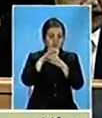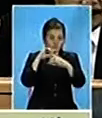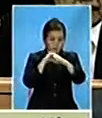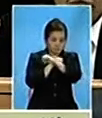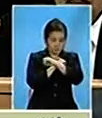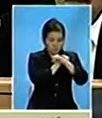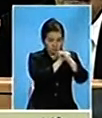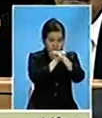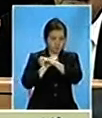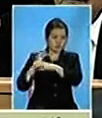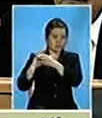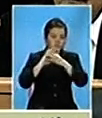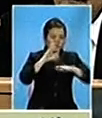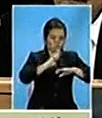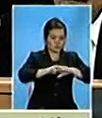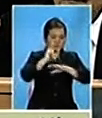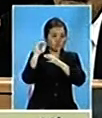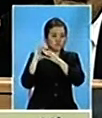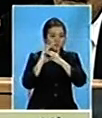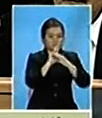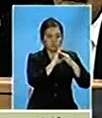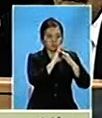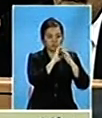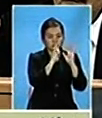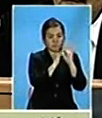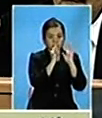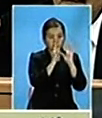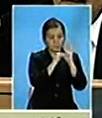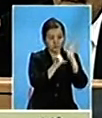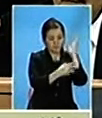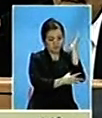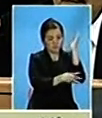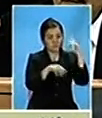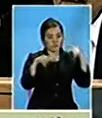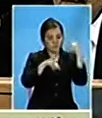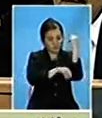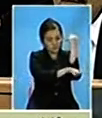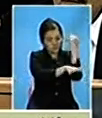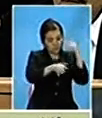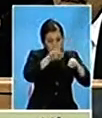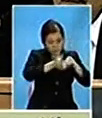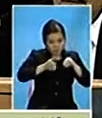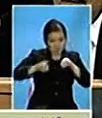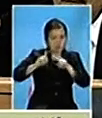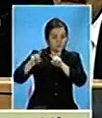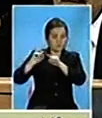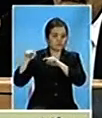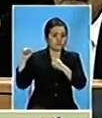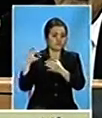ริมภูมิปัญญาการแพทย์แผนไทยพ.ศ. 2542ด้วยนะฮะเพราะมันมีส่วนที่จะมาเชื่อมโยงกับพรบฉบับนี้ครับขอบคุณครับท่านประธาน